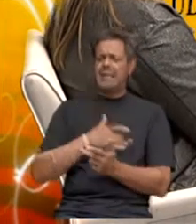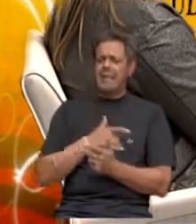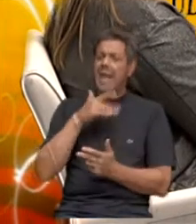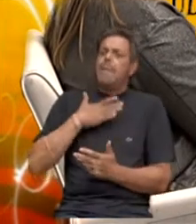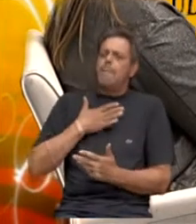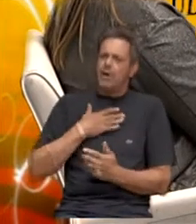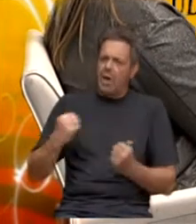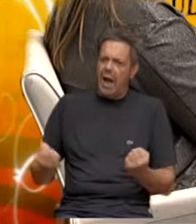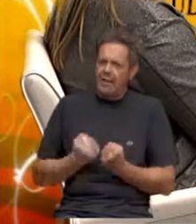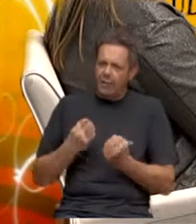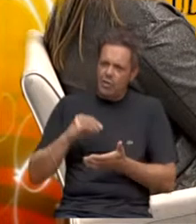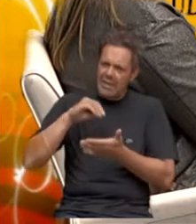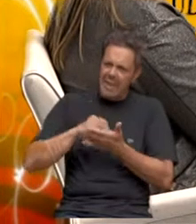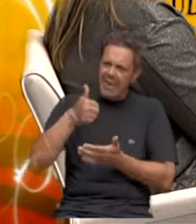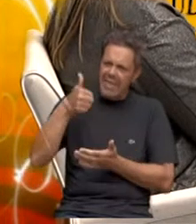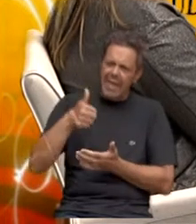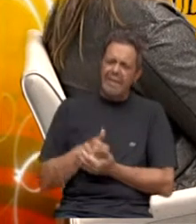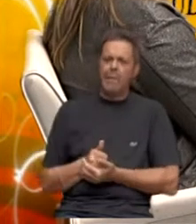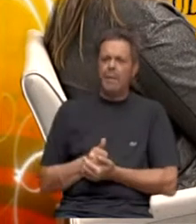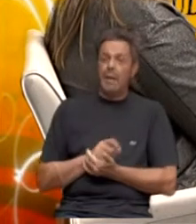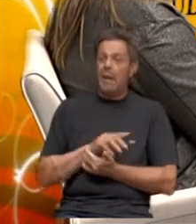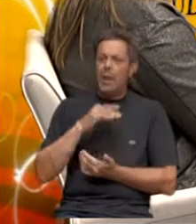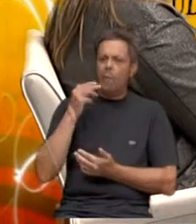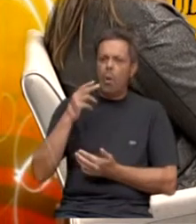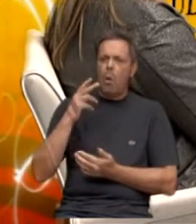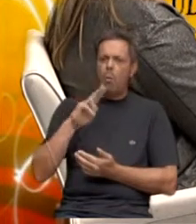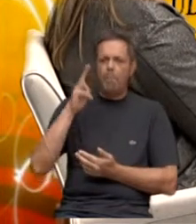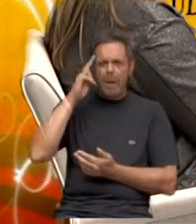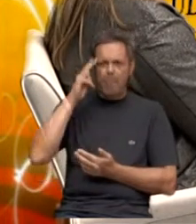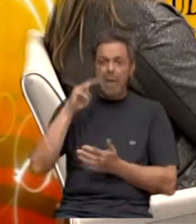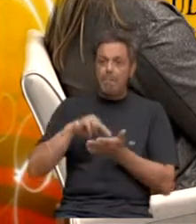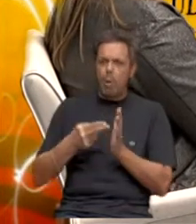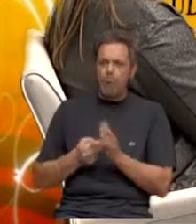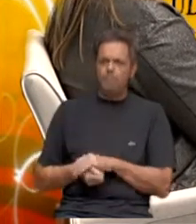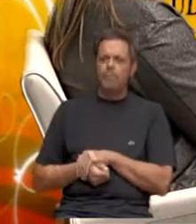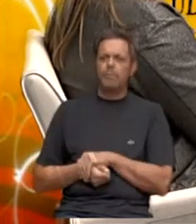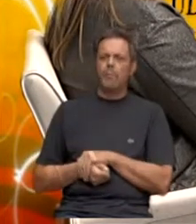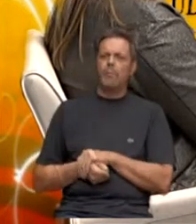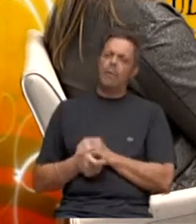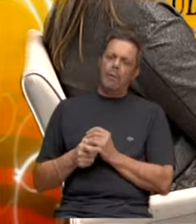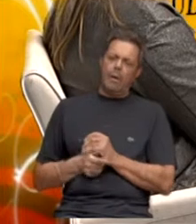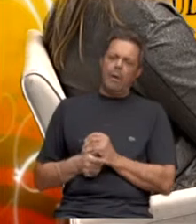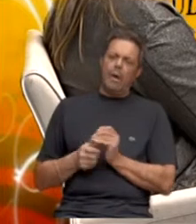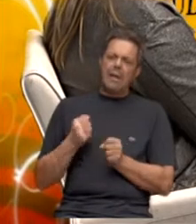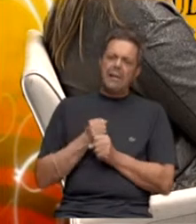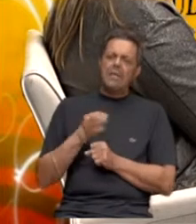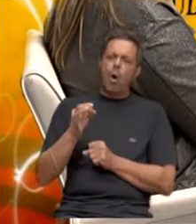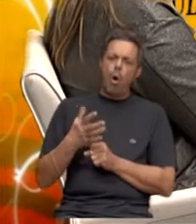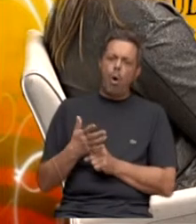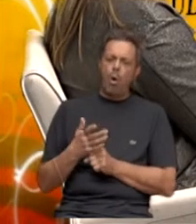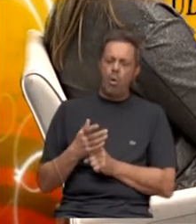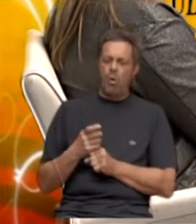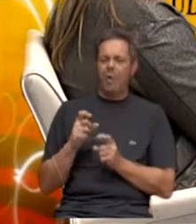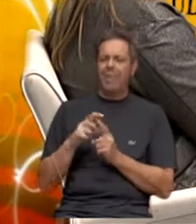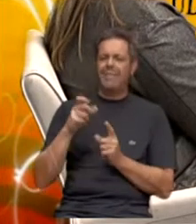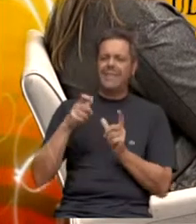aktivnosti, stavili jedan možda nedovoljno prepoznat problem u hrvatskoj javnosti, ali i stručnoj javnosti. Radi se dakle o